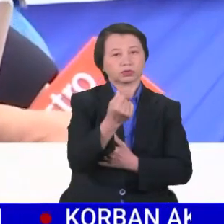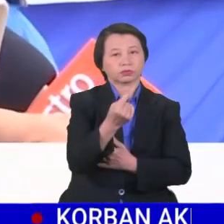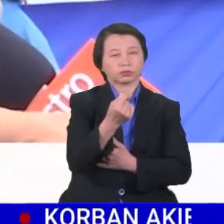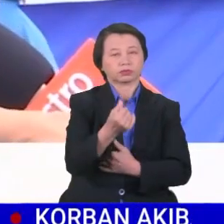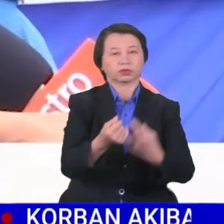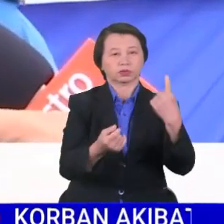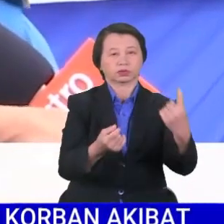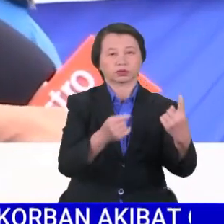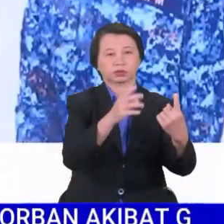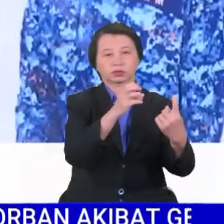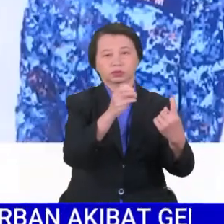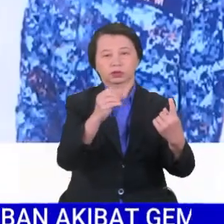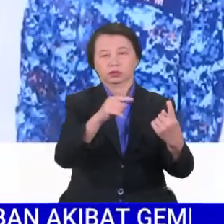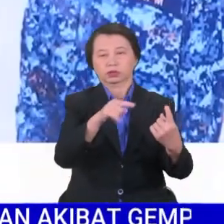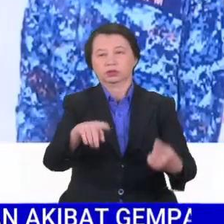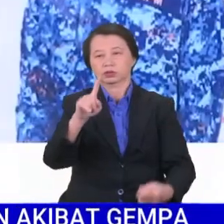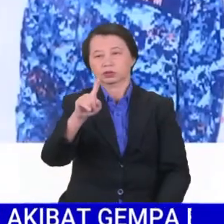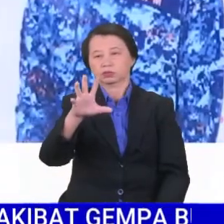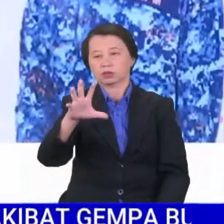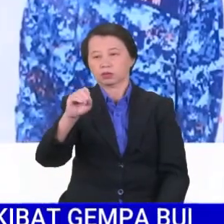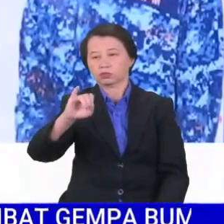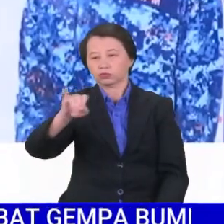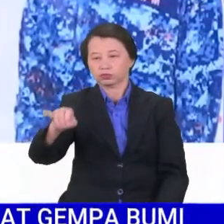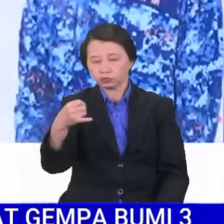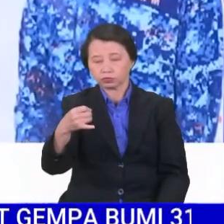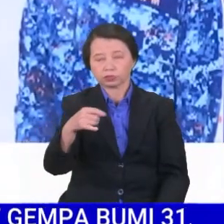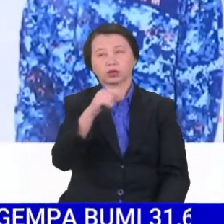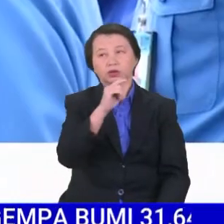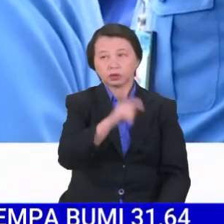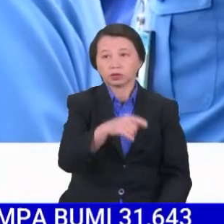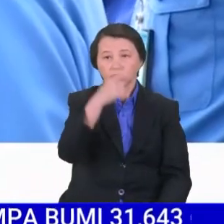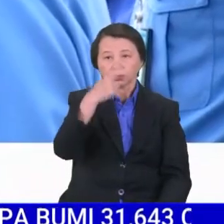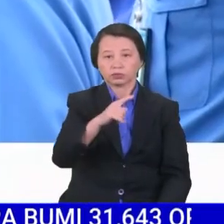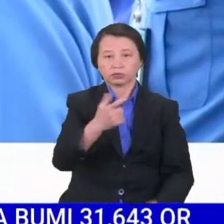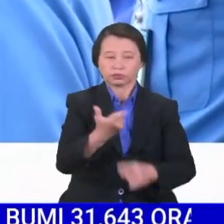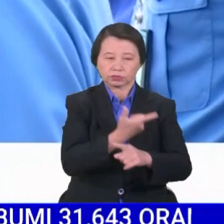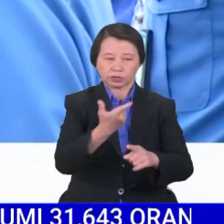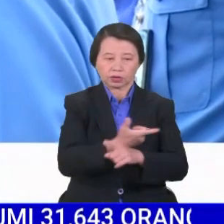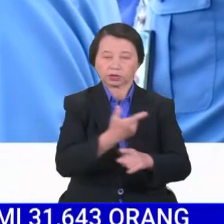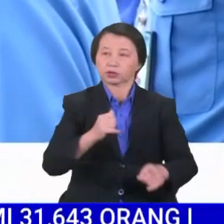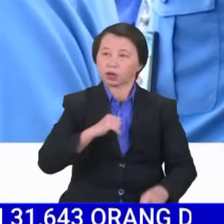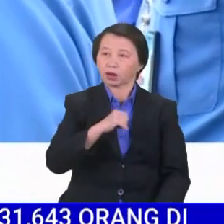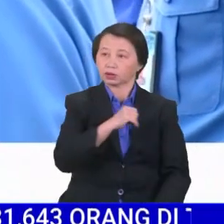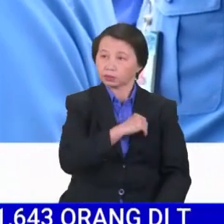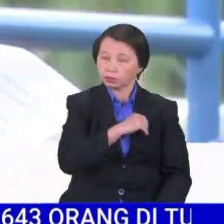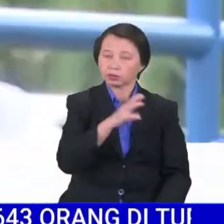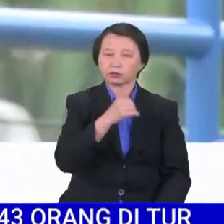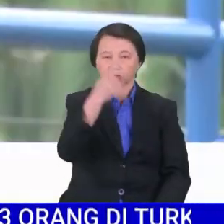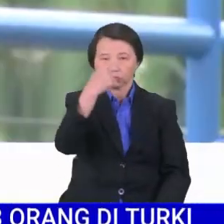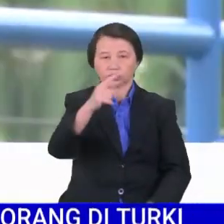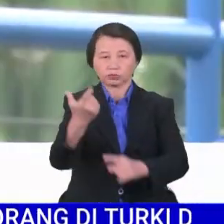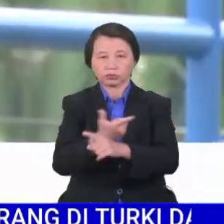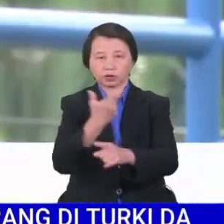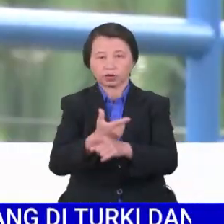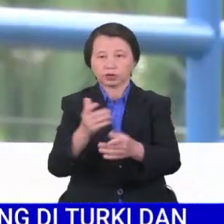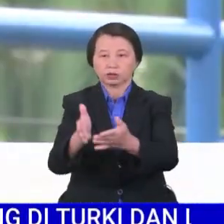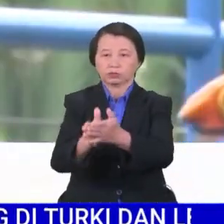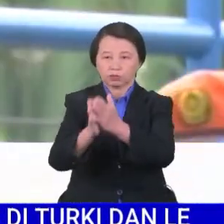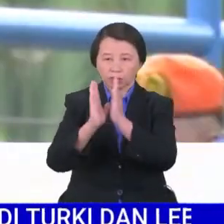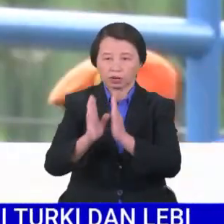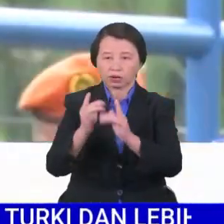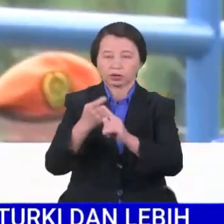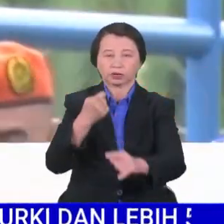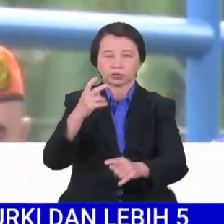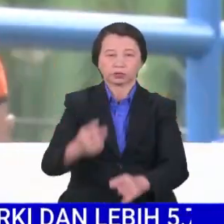100 hingga 150 juta ini diduga bukan saja untuk melatih anggota bahkan untuk melatih pemohon dari badan